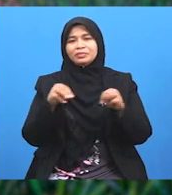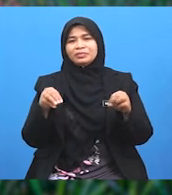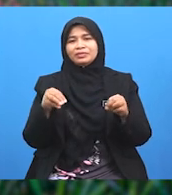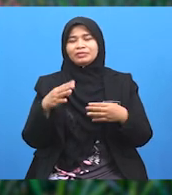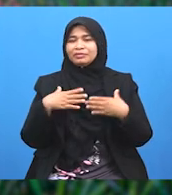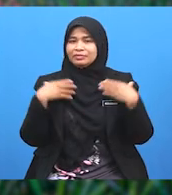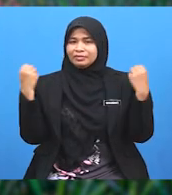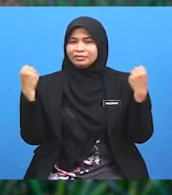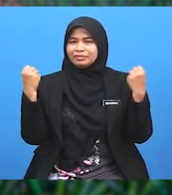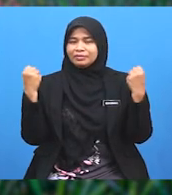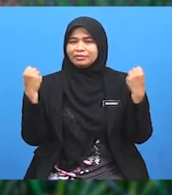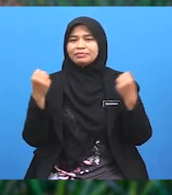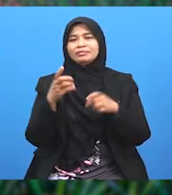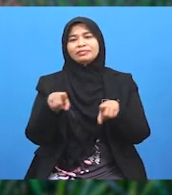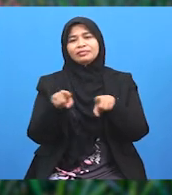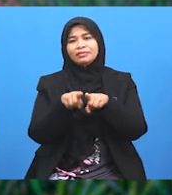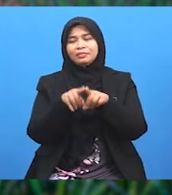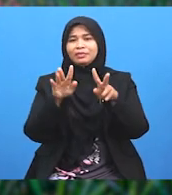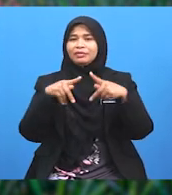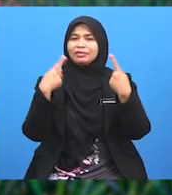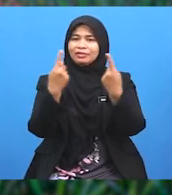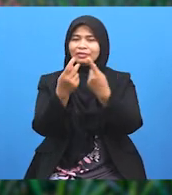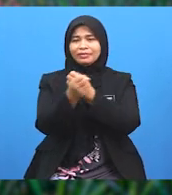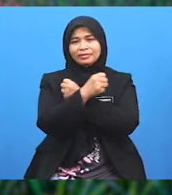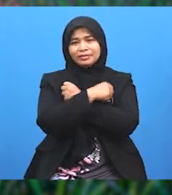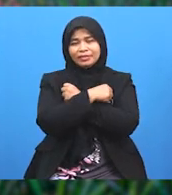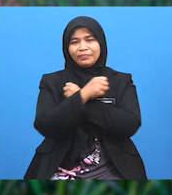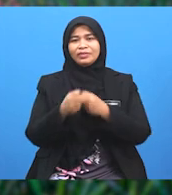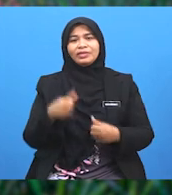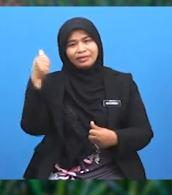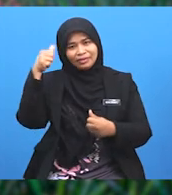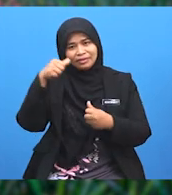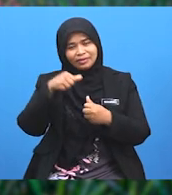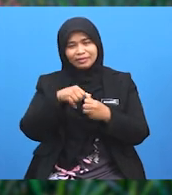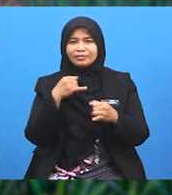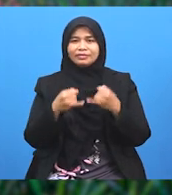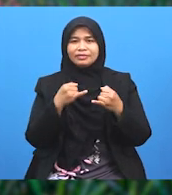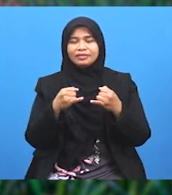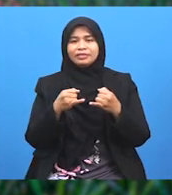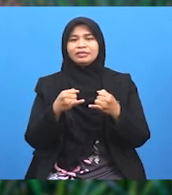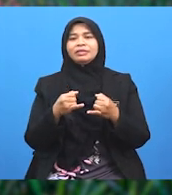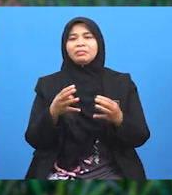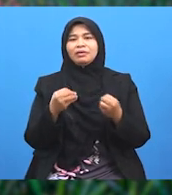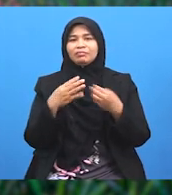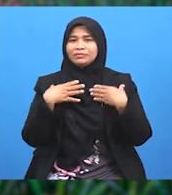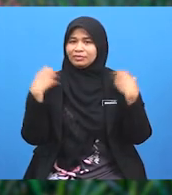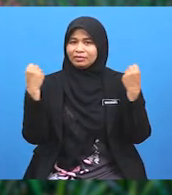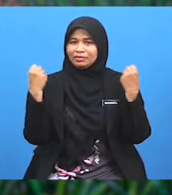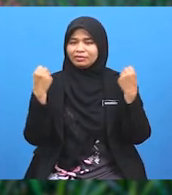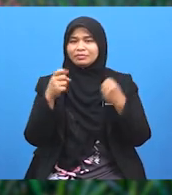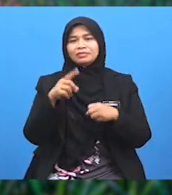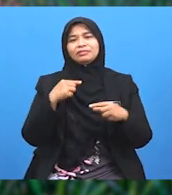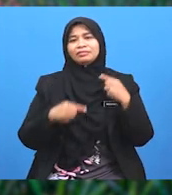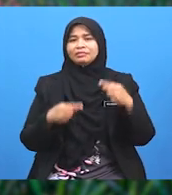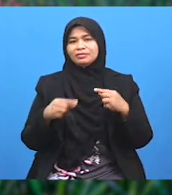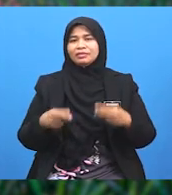selalu bersama keluarga yang tersayang. Ingat, jika murid-murid ingin kesihatan yang baik, amalkan